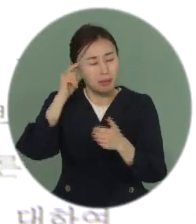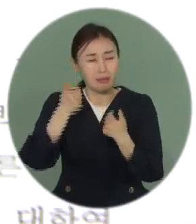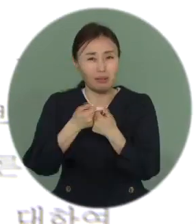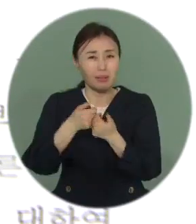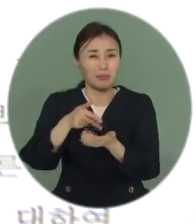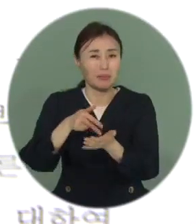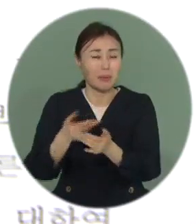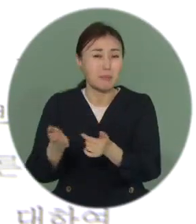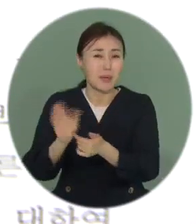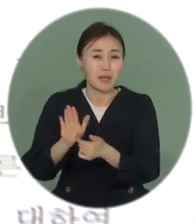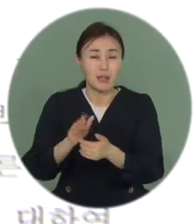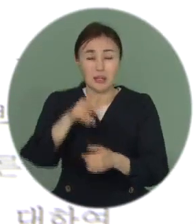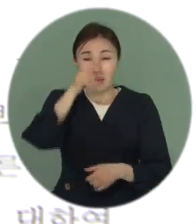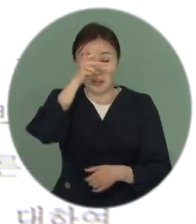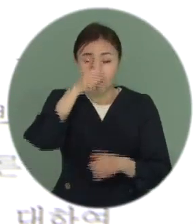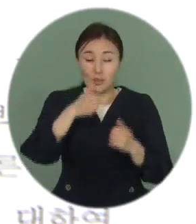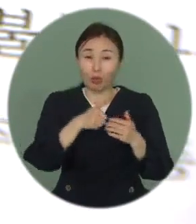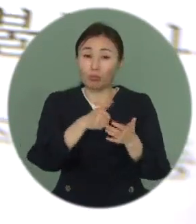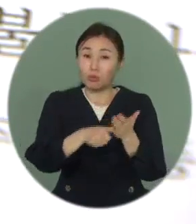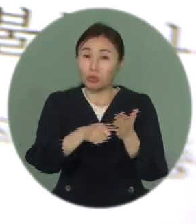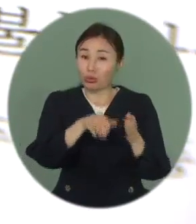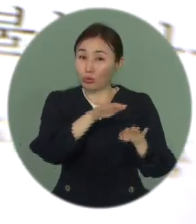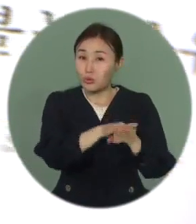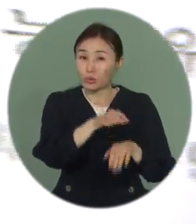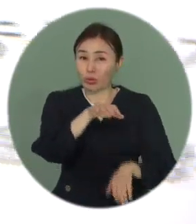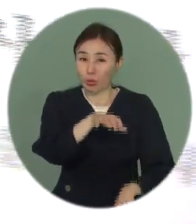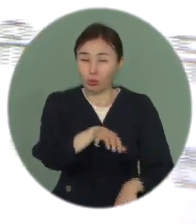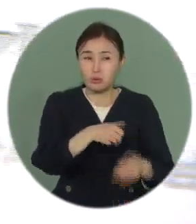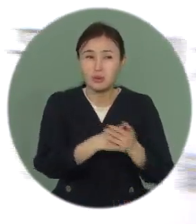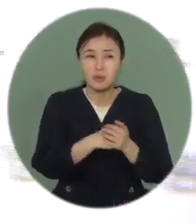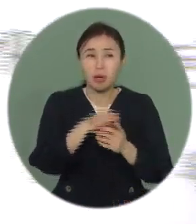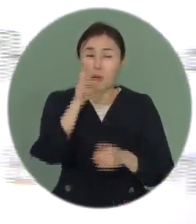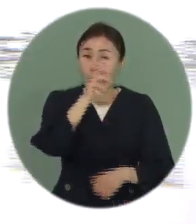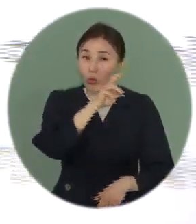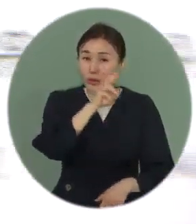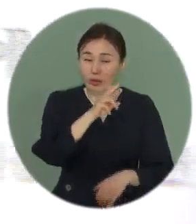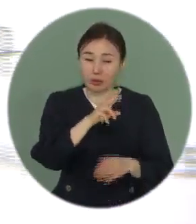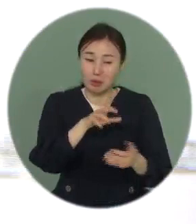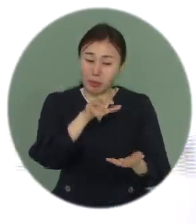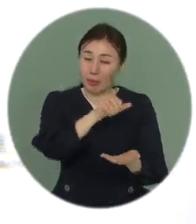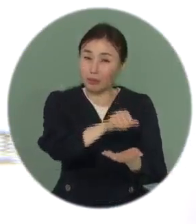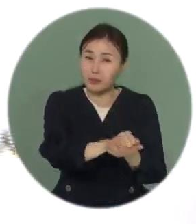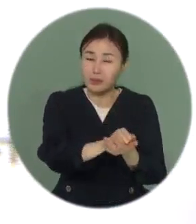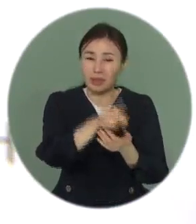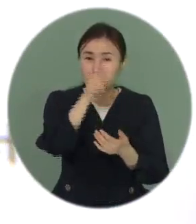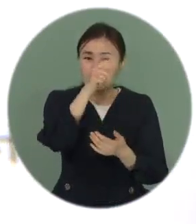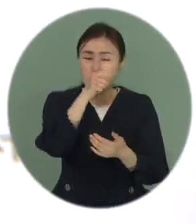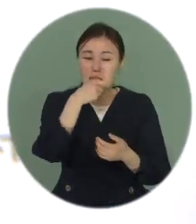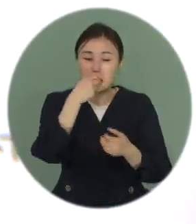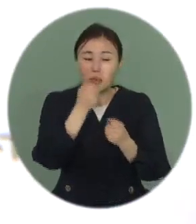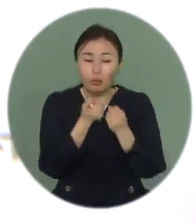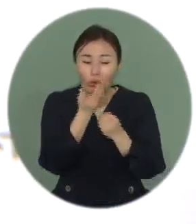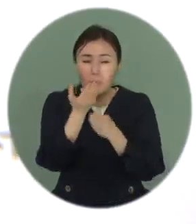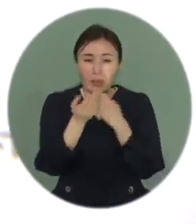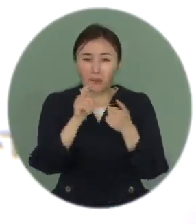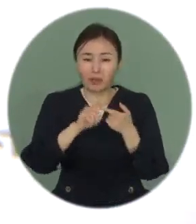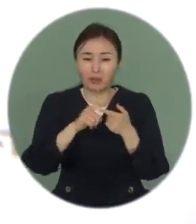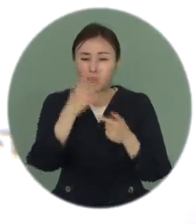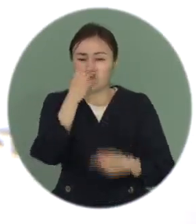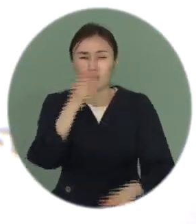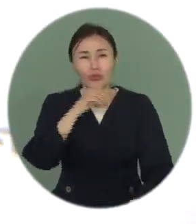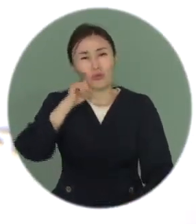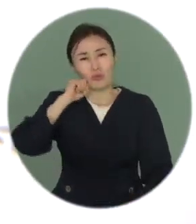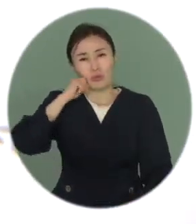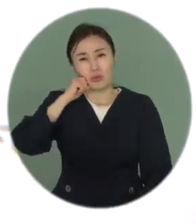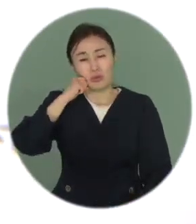경찰서 무기고가 1980년 5월 21일 오전에 피다는 경찰 진술을 배제해서는 안 된다는 일부